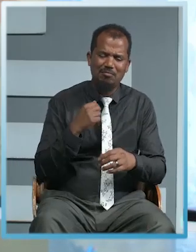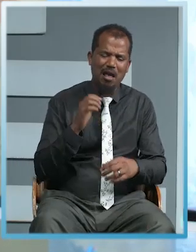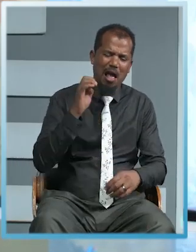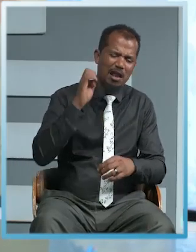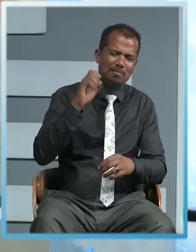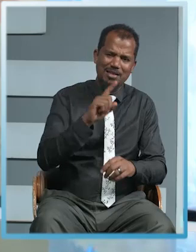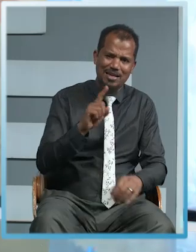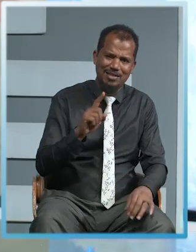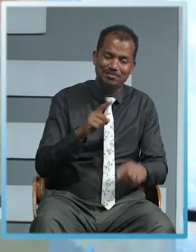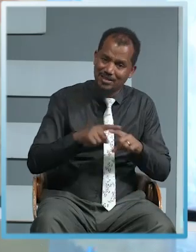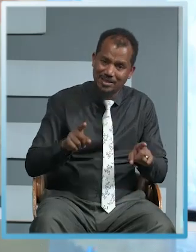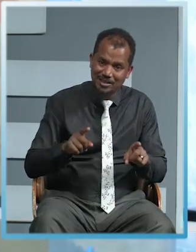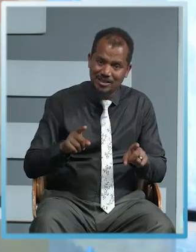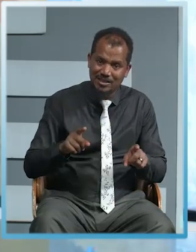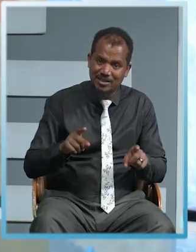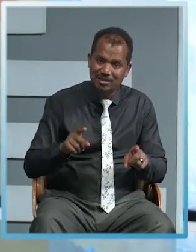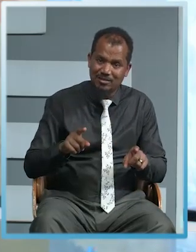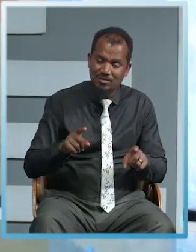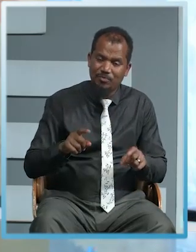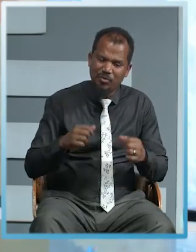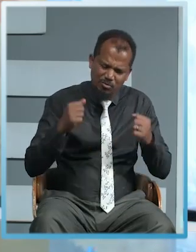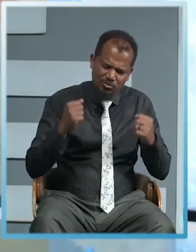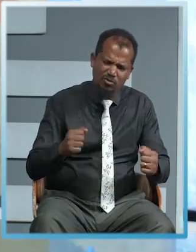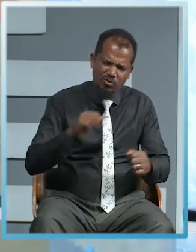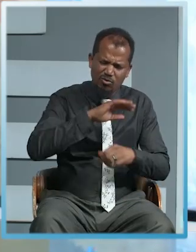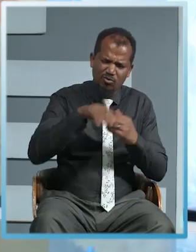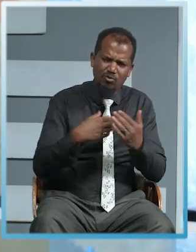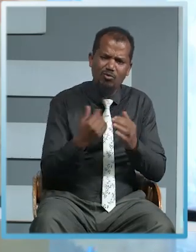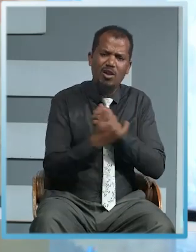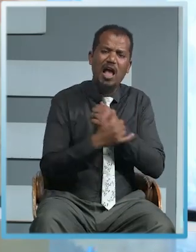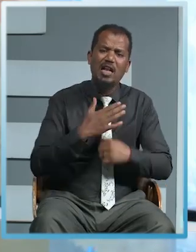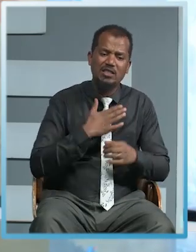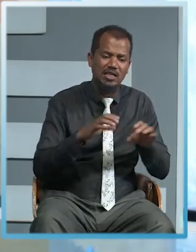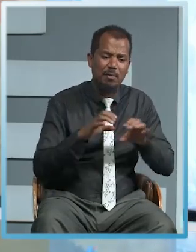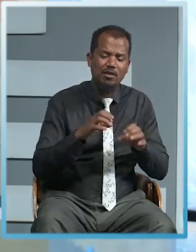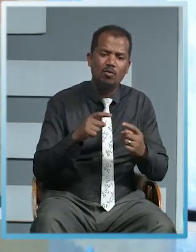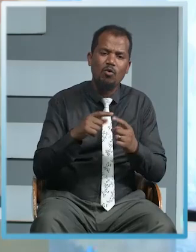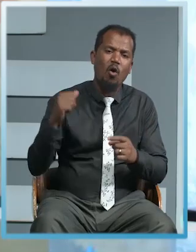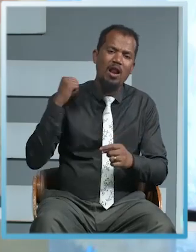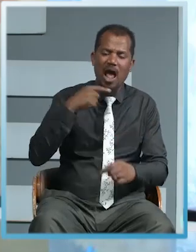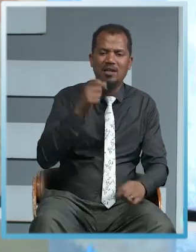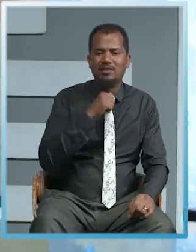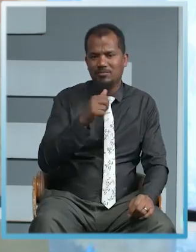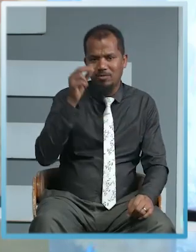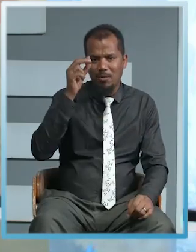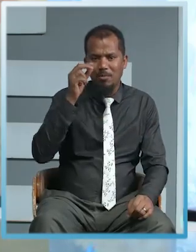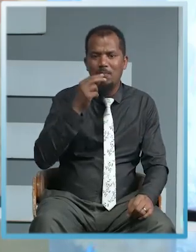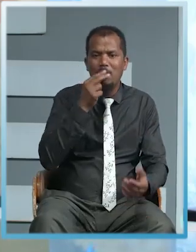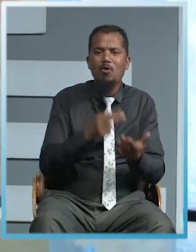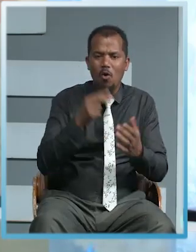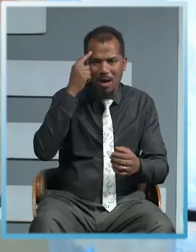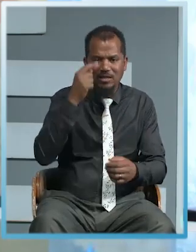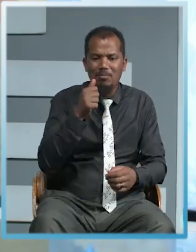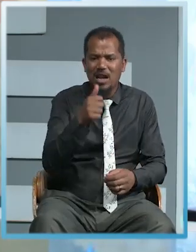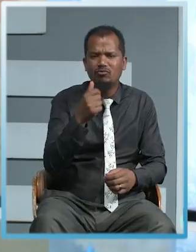አንመጻደቅም ግን የምንችለውን ነው ለሀገራችን ከማድረግ ወደኋላ አንልም። የምንችለውን በጎ ማሰብ ራሱ